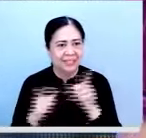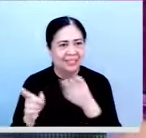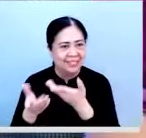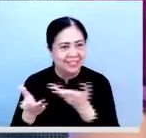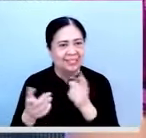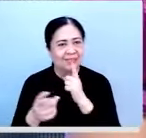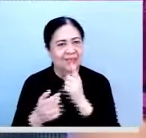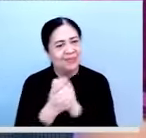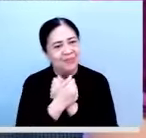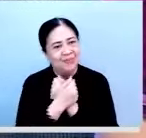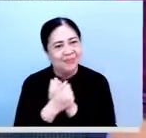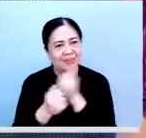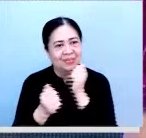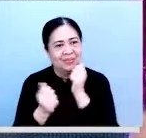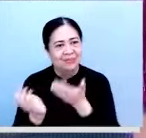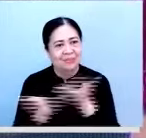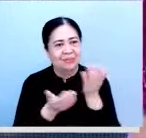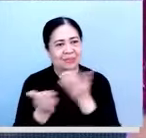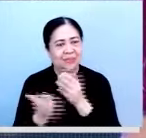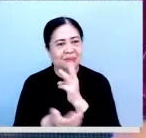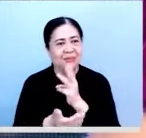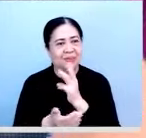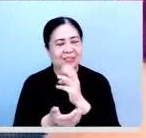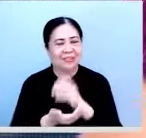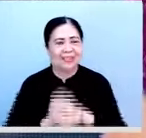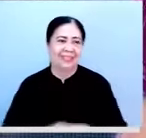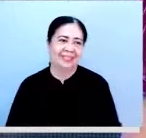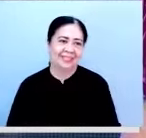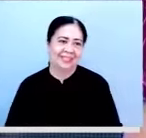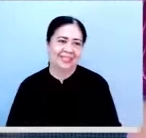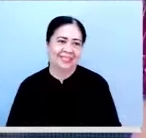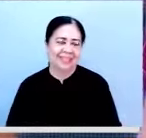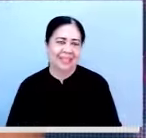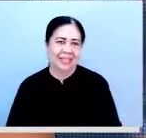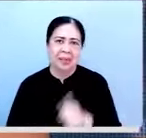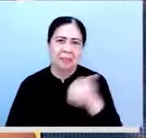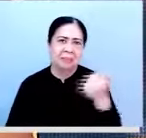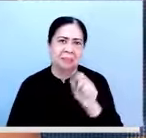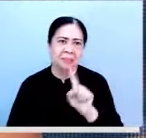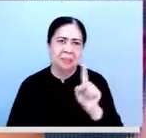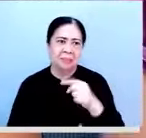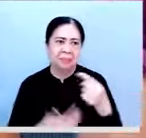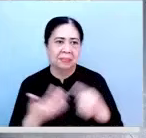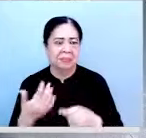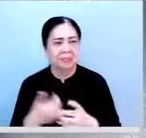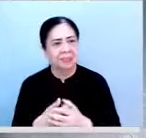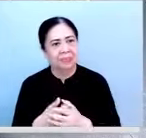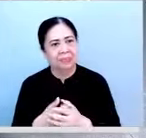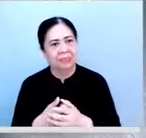nila dala-dala nila yung kanilang mga water bottle, di ba? Ano pa ba meron?